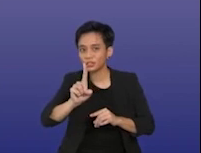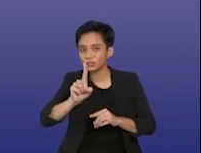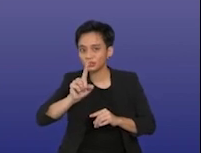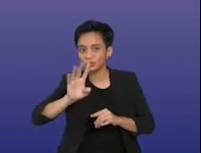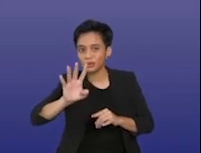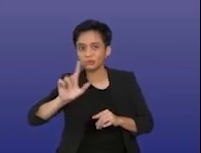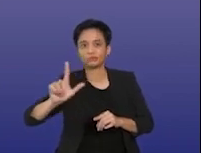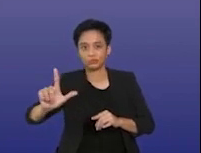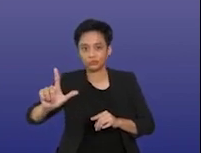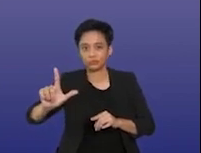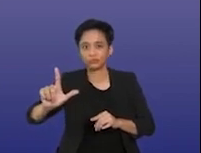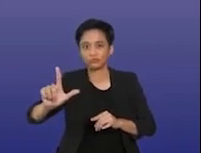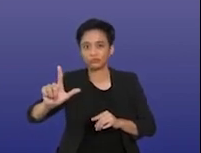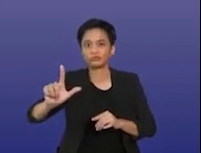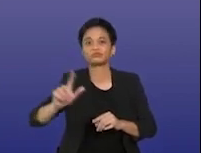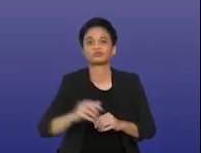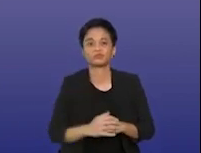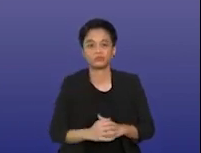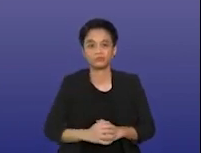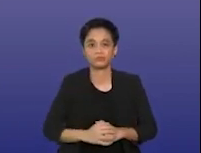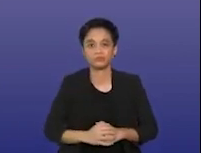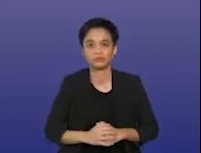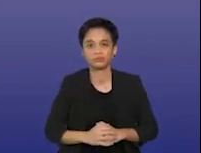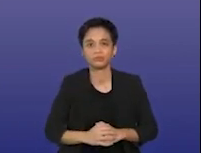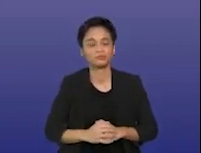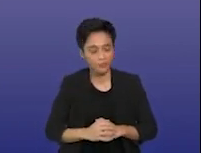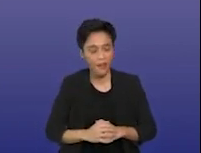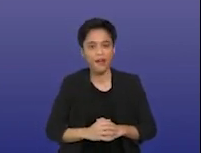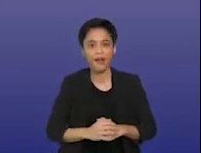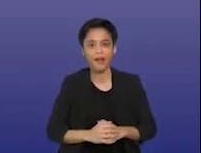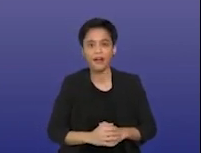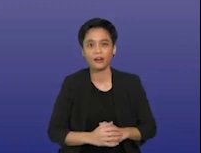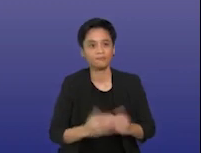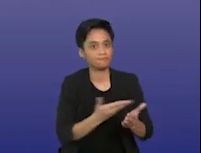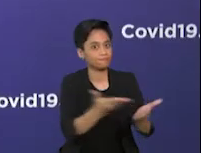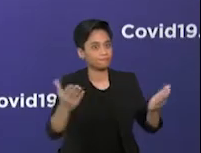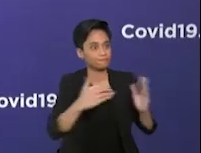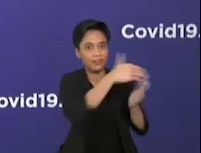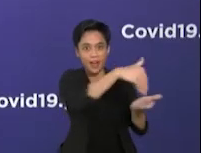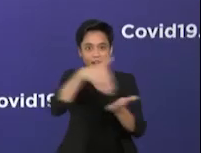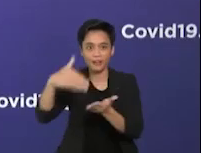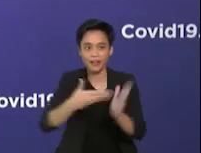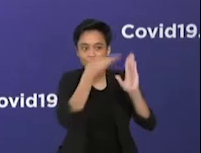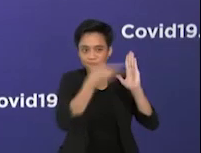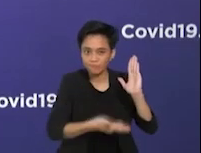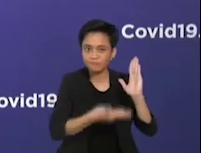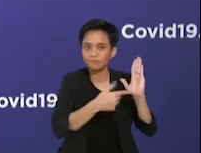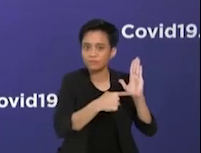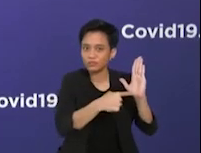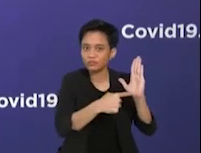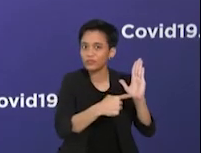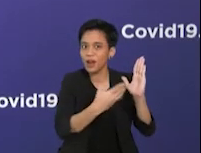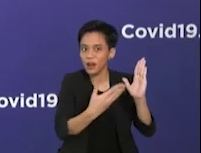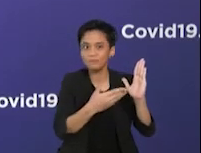2147 orang saudara-saudara data-data inilah yang kemudian menggambarkan bahwa